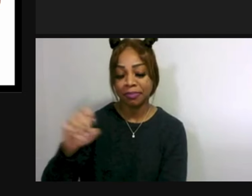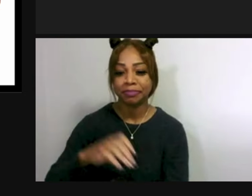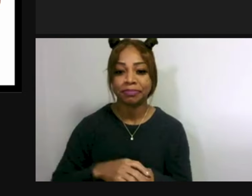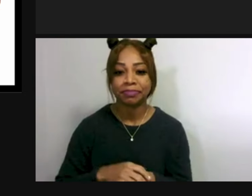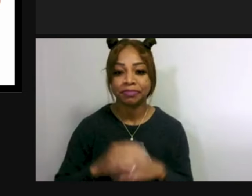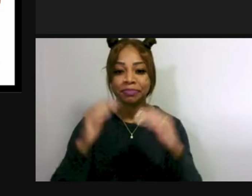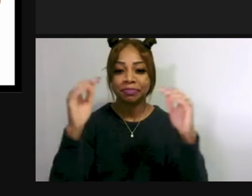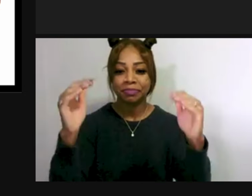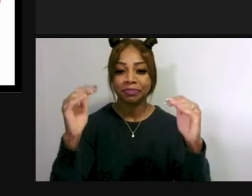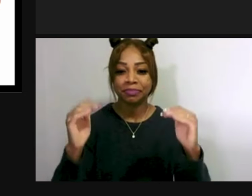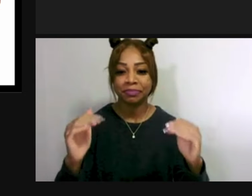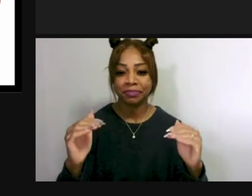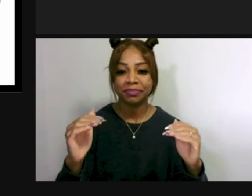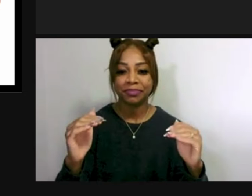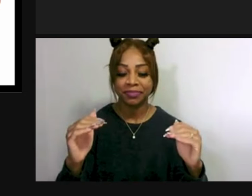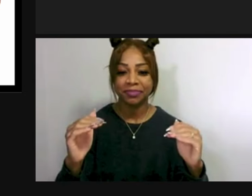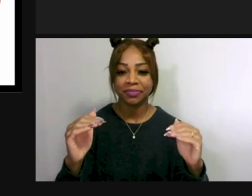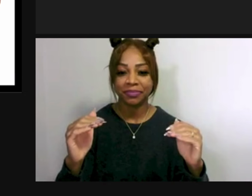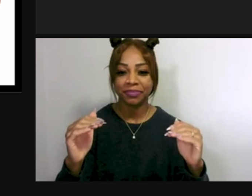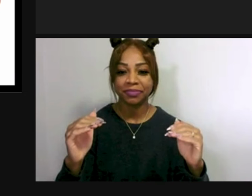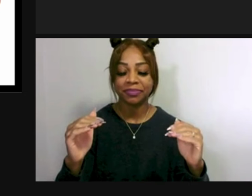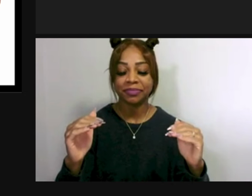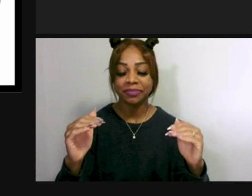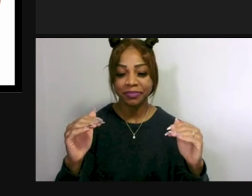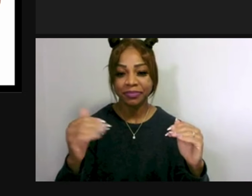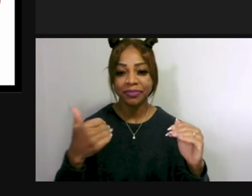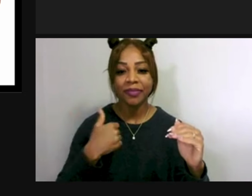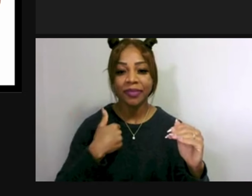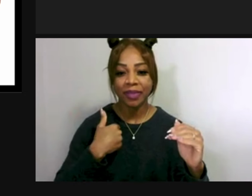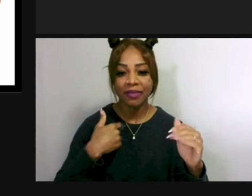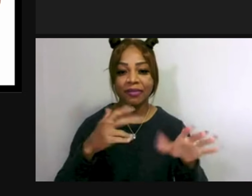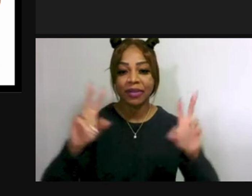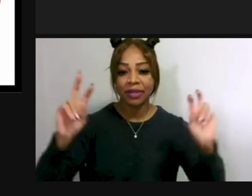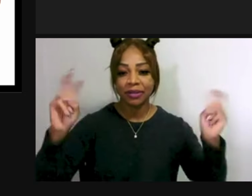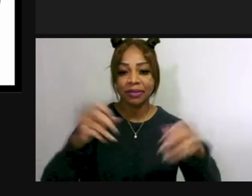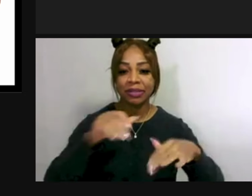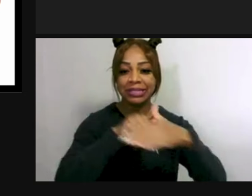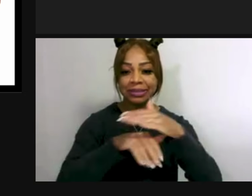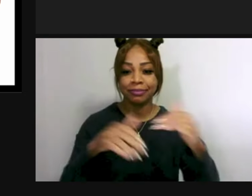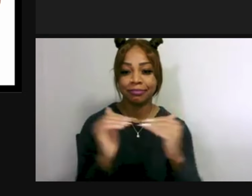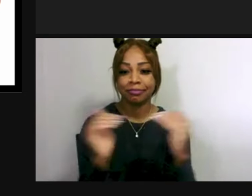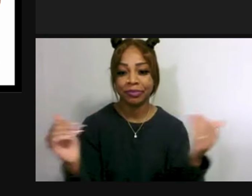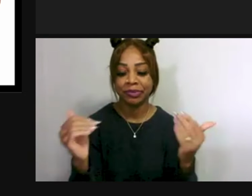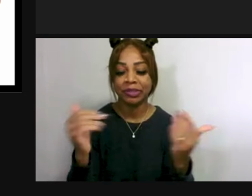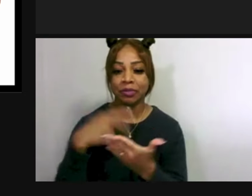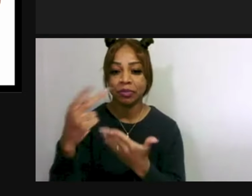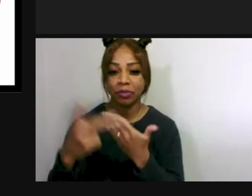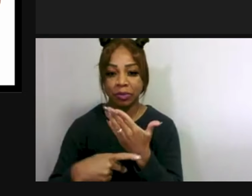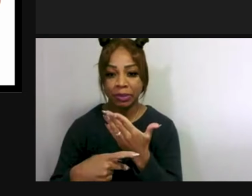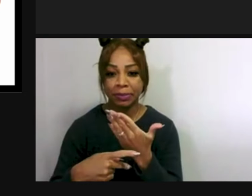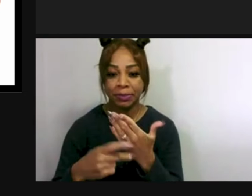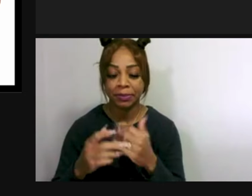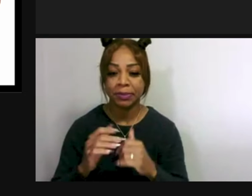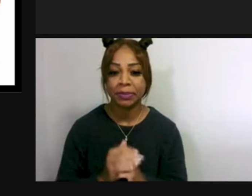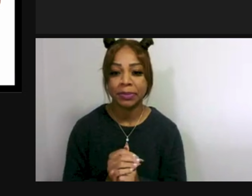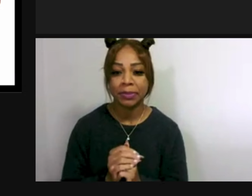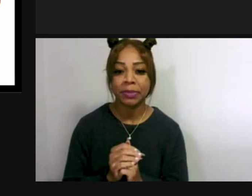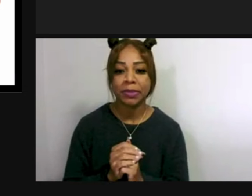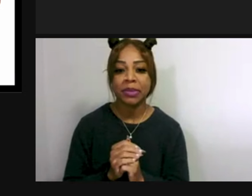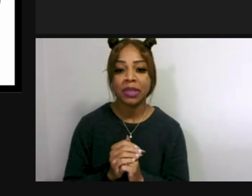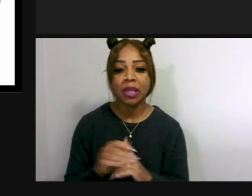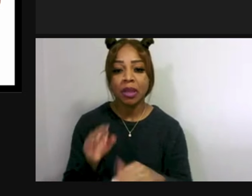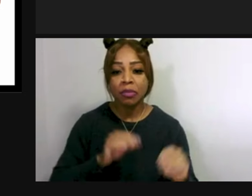changement. Et en dessous, ce sont des icônes qui disent programme et la justice pour les personnes